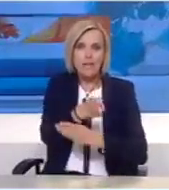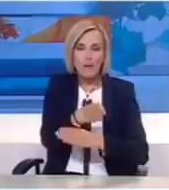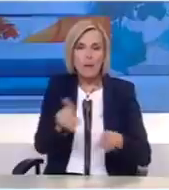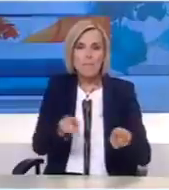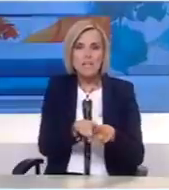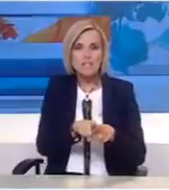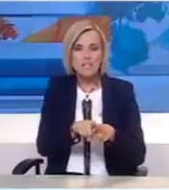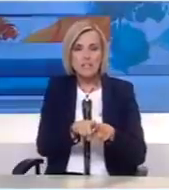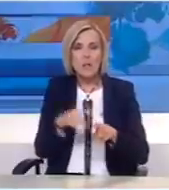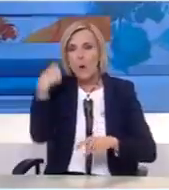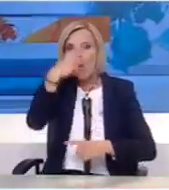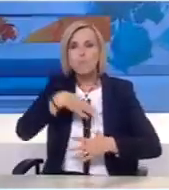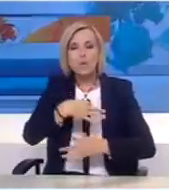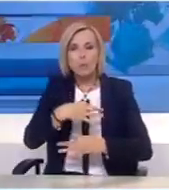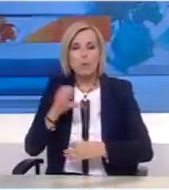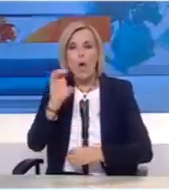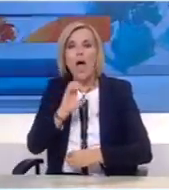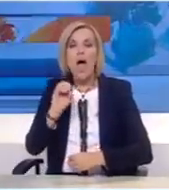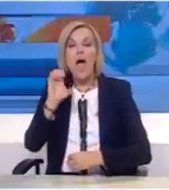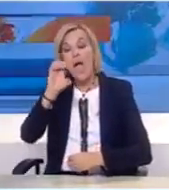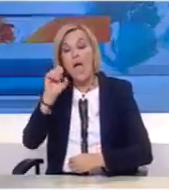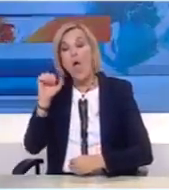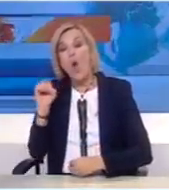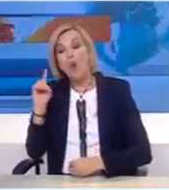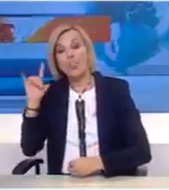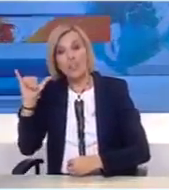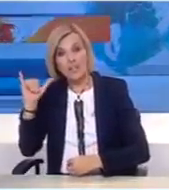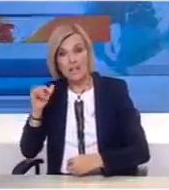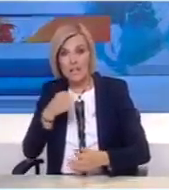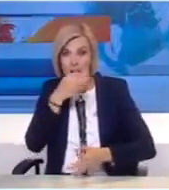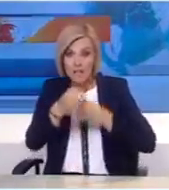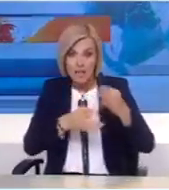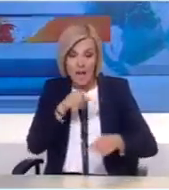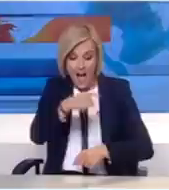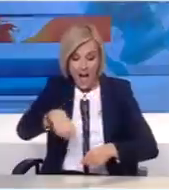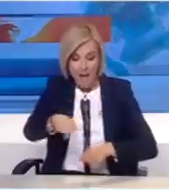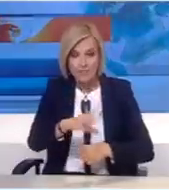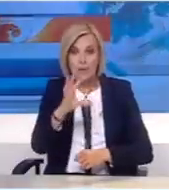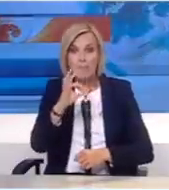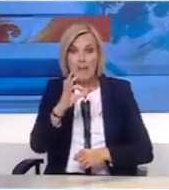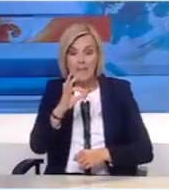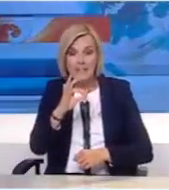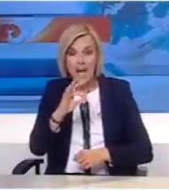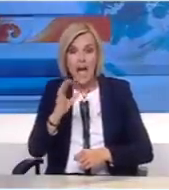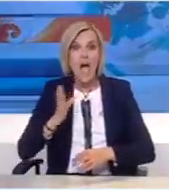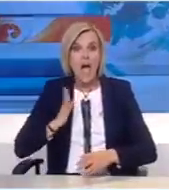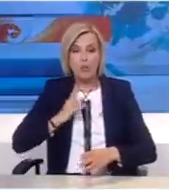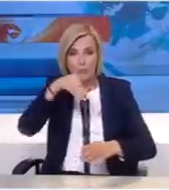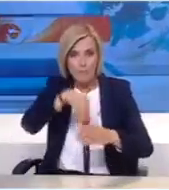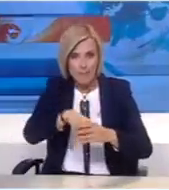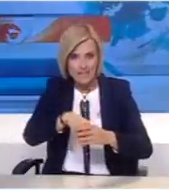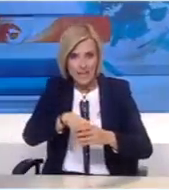προσωπικό του ΕΟΔΗ για να μπορέσουμε να εξασφαλίσουμε το ότι αυτοί 50 και πλέον, διορθώστε με κύριε καθηγητά, άνθρωποι